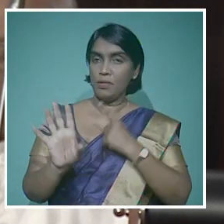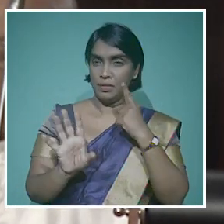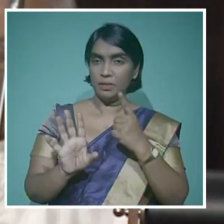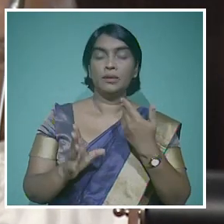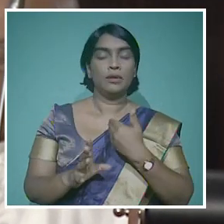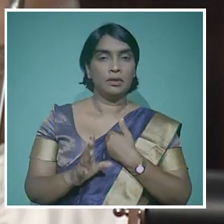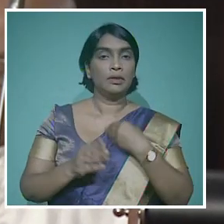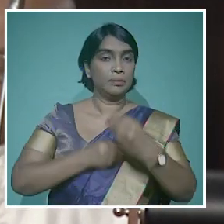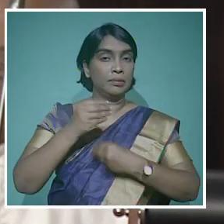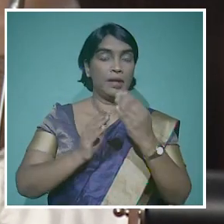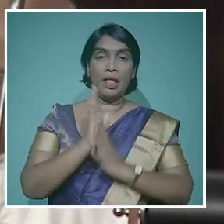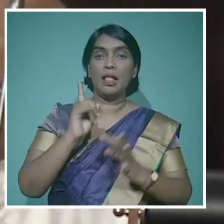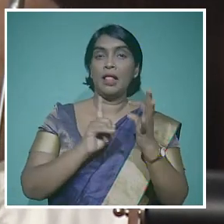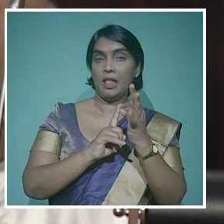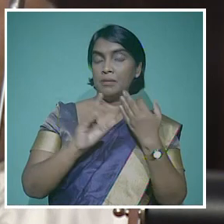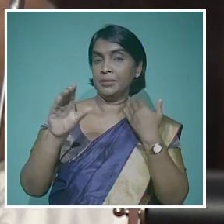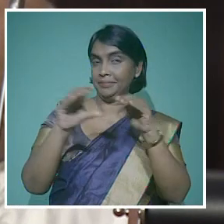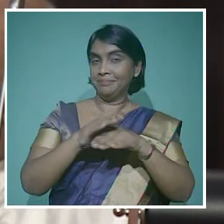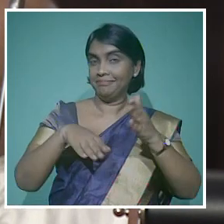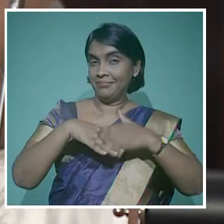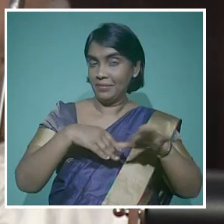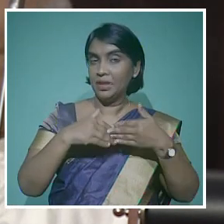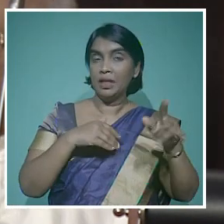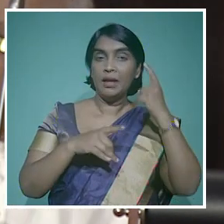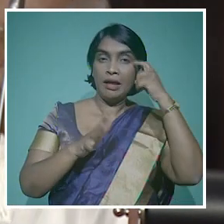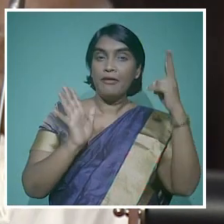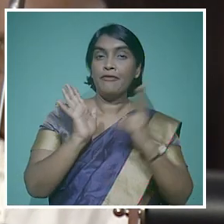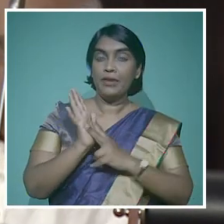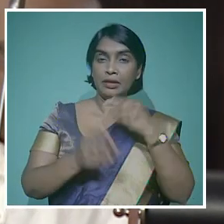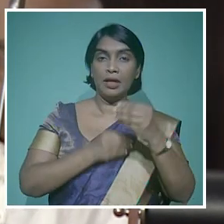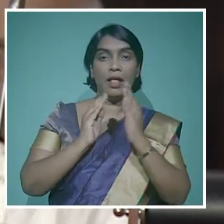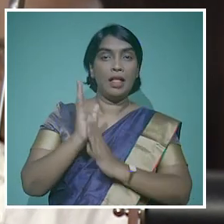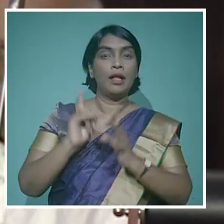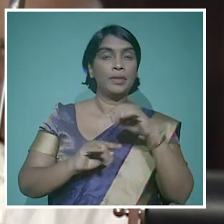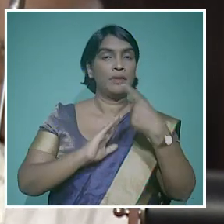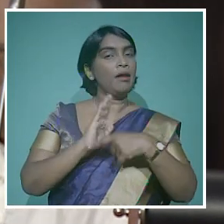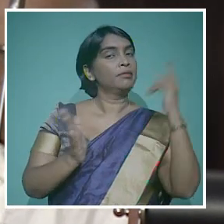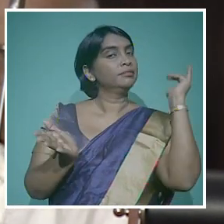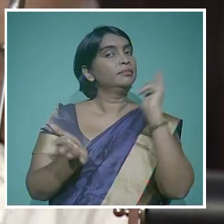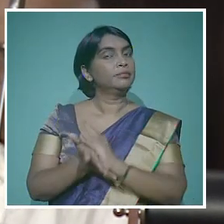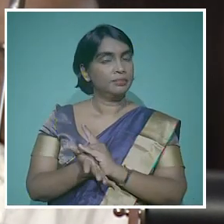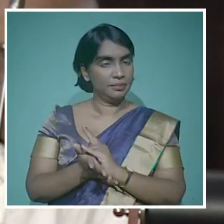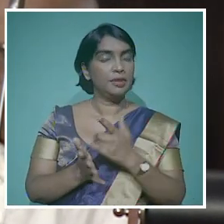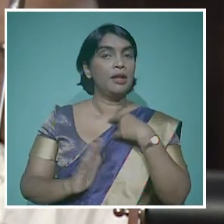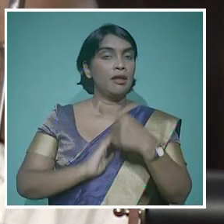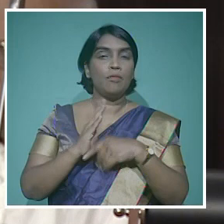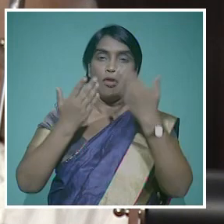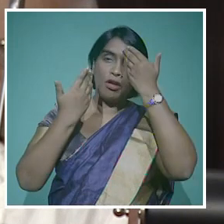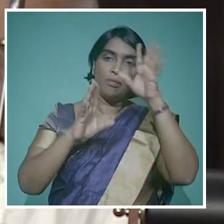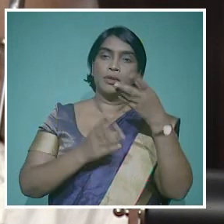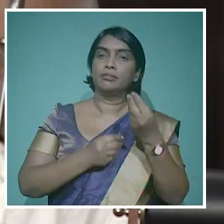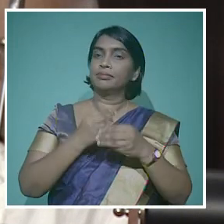මම කර්මාන්ත ඇමති ධුරය දරන අවධියේ වියට්නාමයේ කර්මාන්ත ඇමතිව ලංකාවට ආවා. අපේ විවෘත ආර්ථික